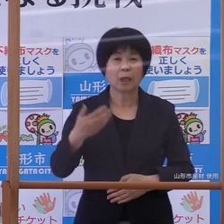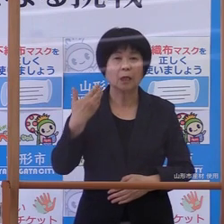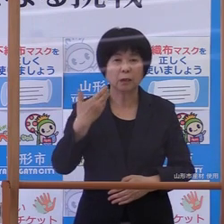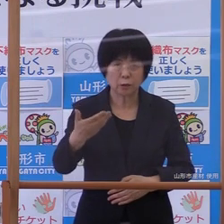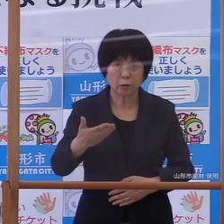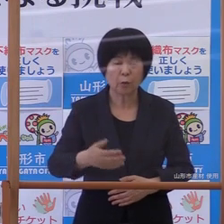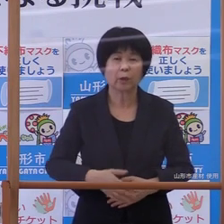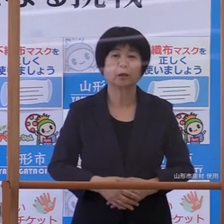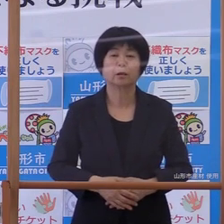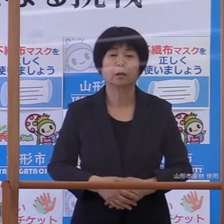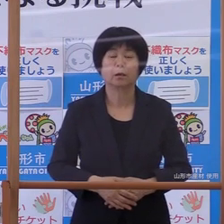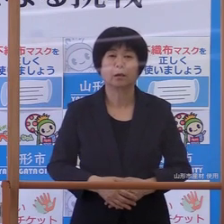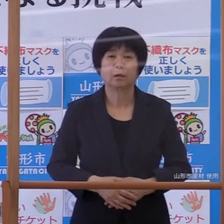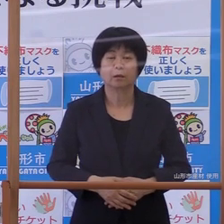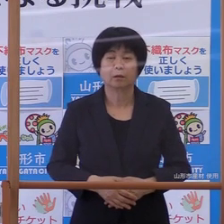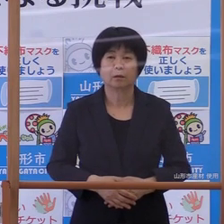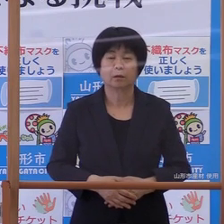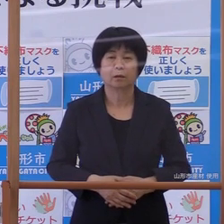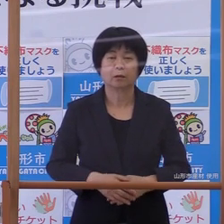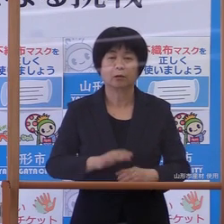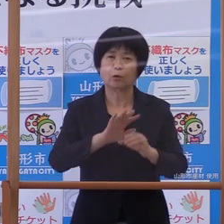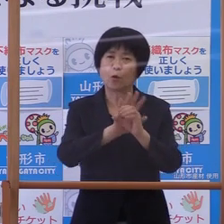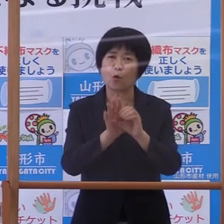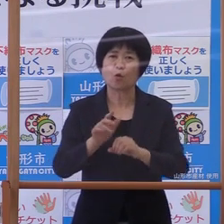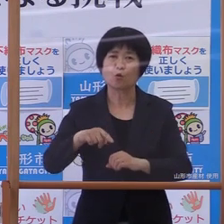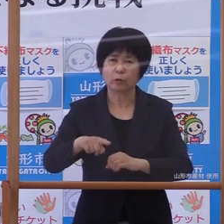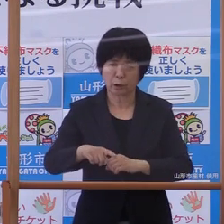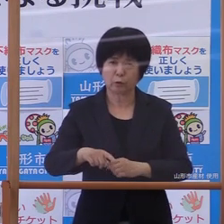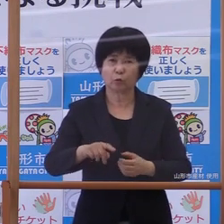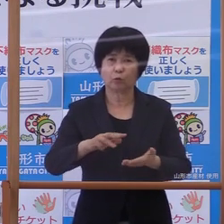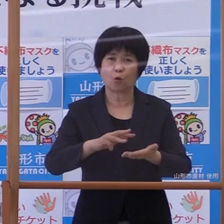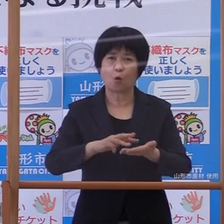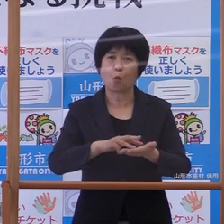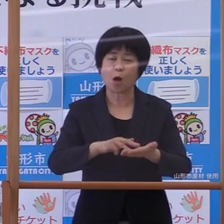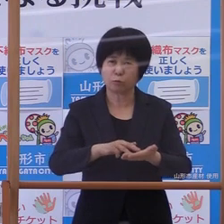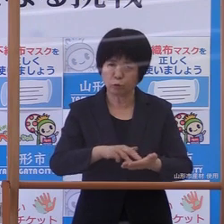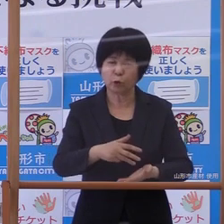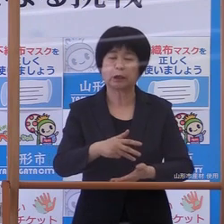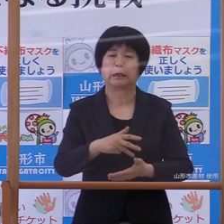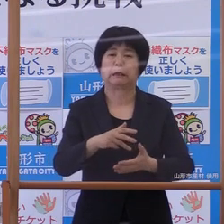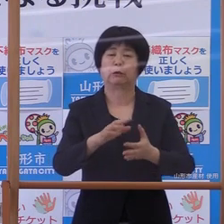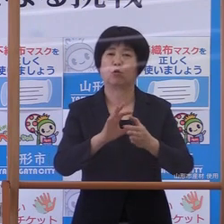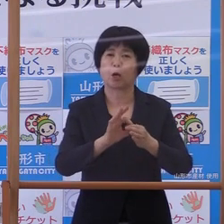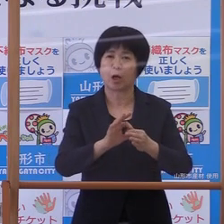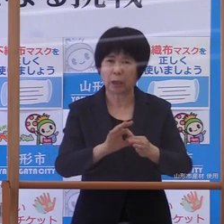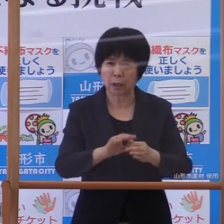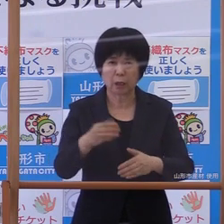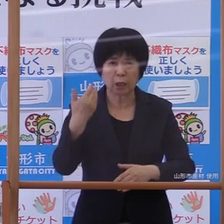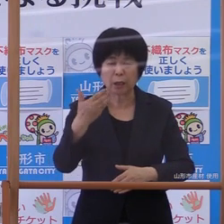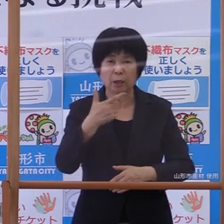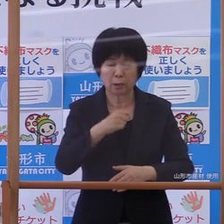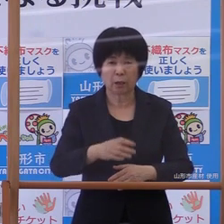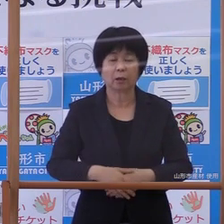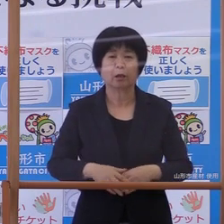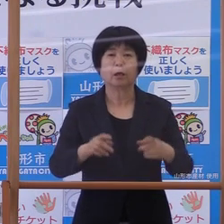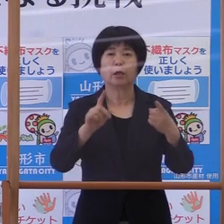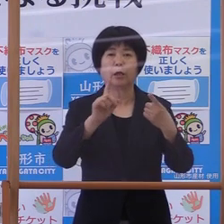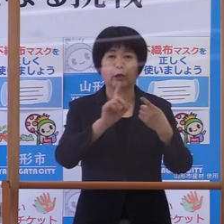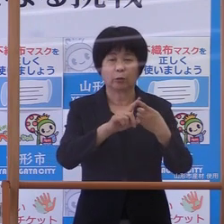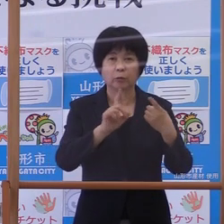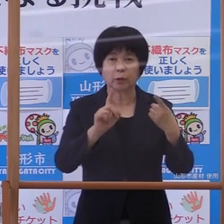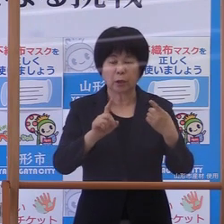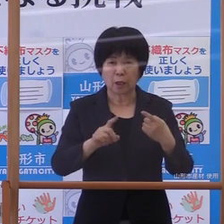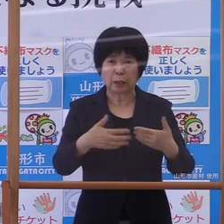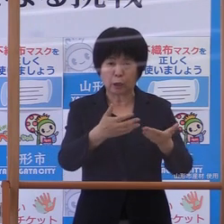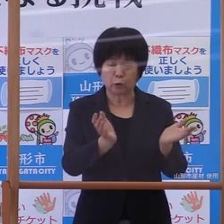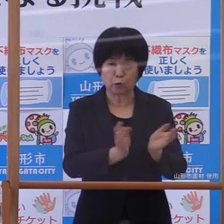山形新聞の伊佐です。コロナウイルスのワクチンの関係で、質問でした。まず1点目がですね、集